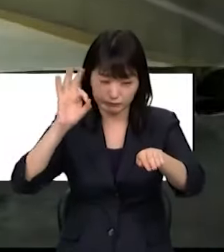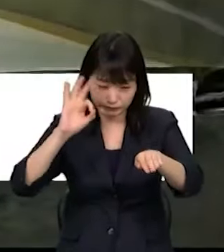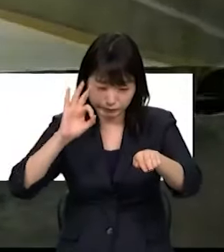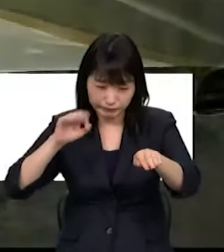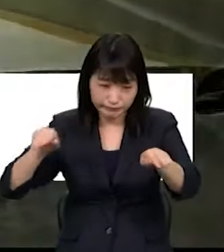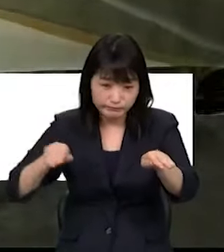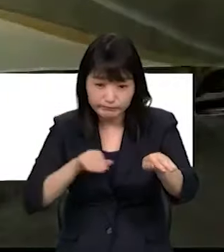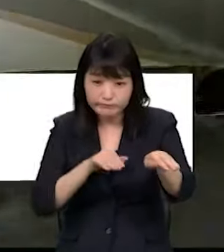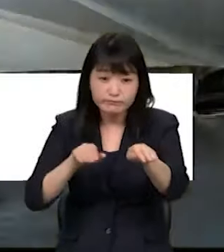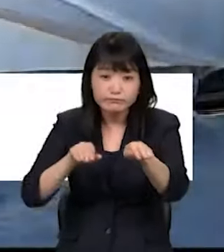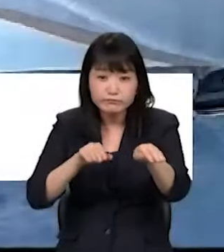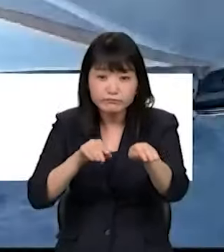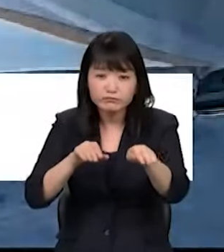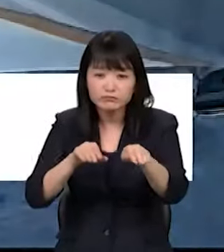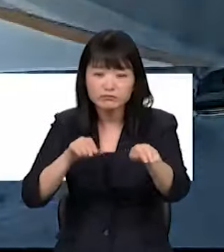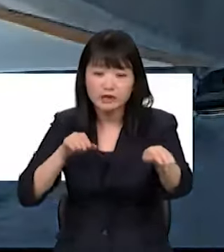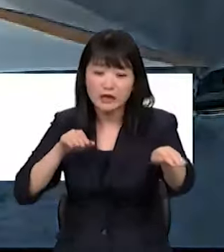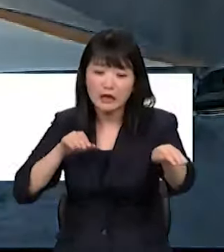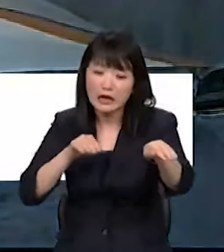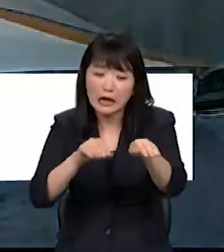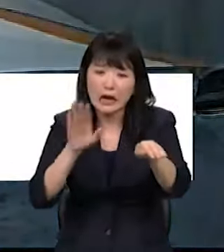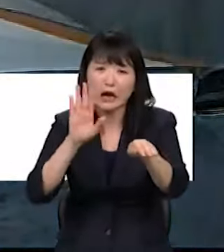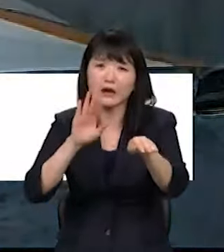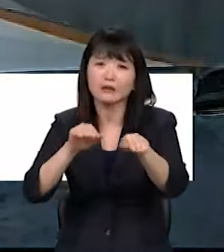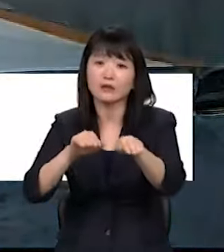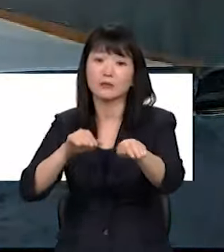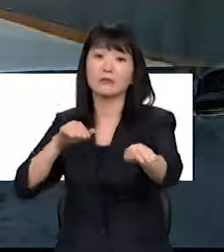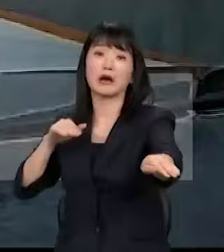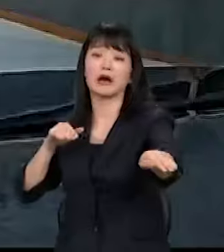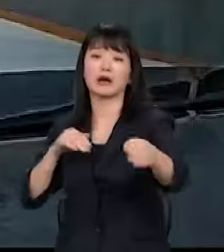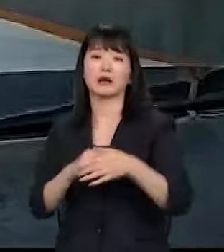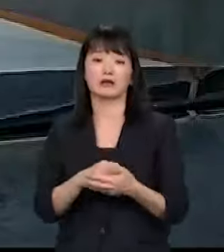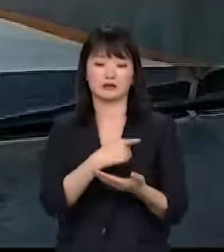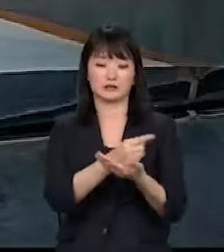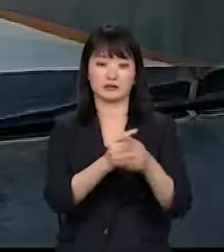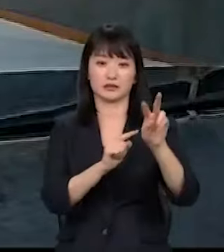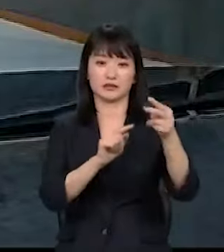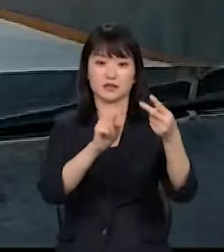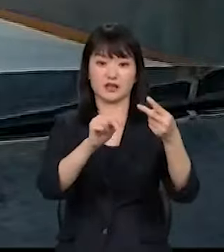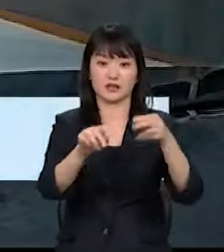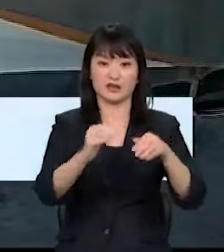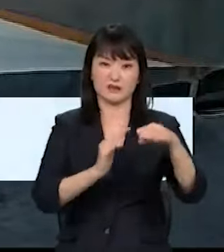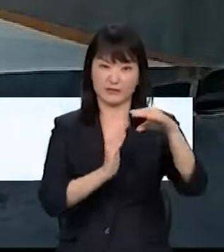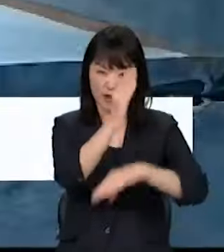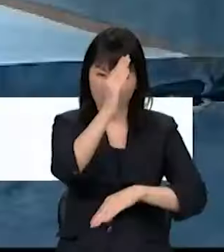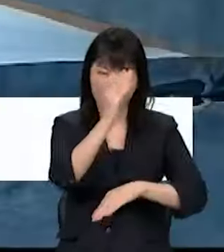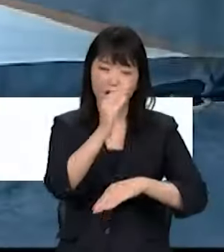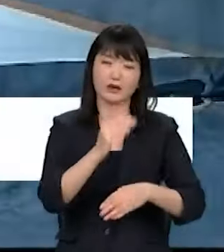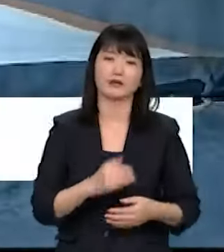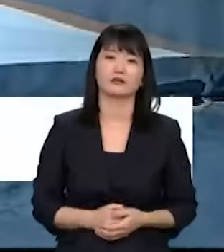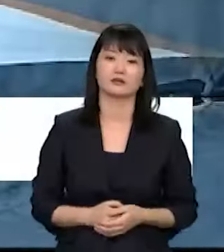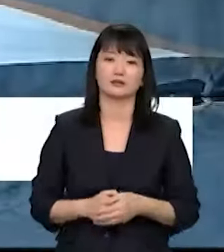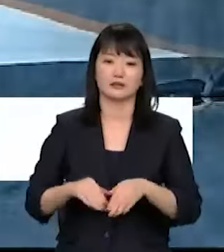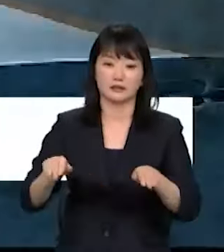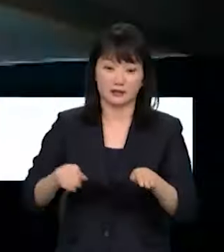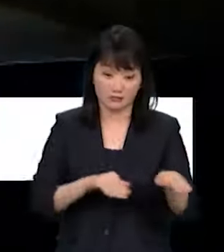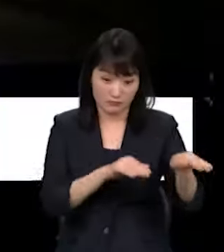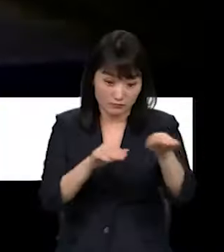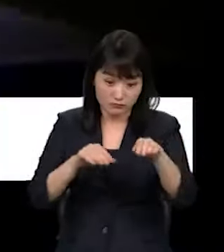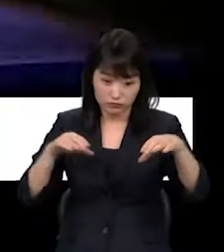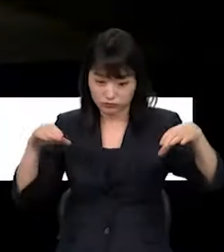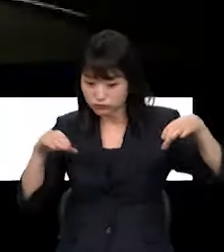잘 이제 그 거리가 좁혀지지 않은 시속 200km 넘겼다는 얘기입니다 추격전은 터널